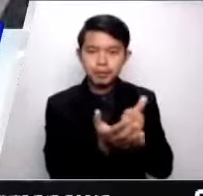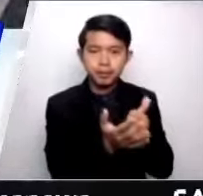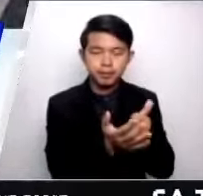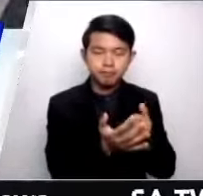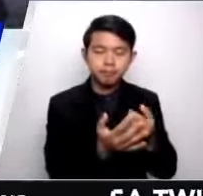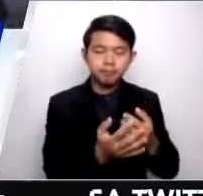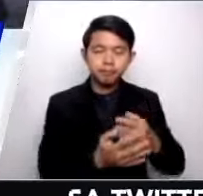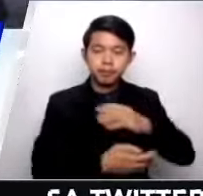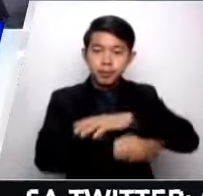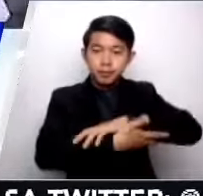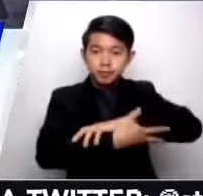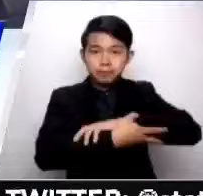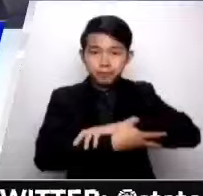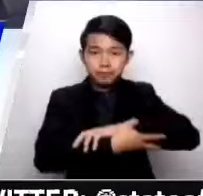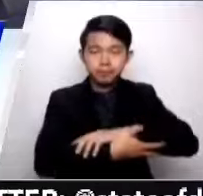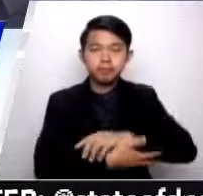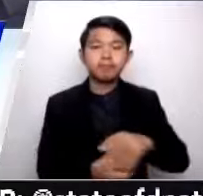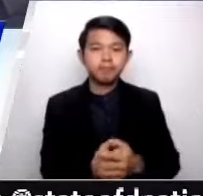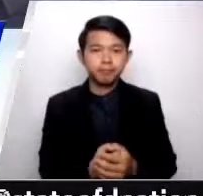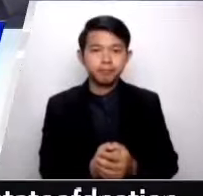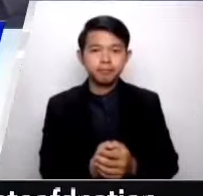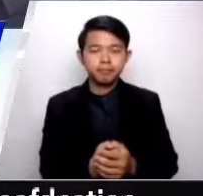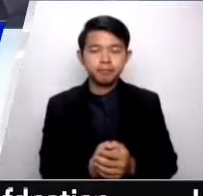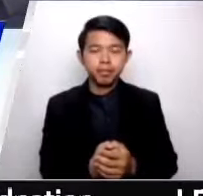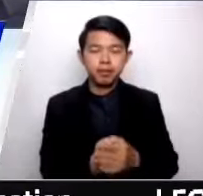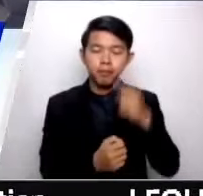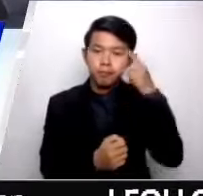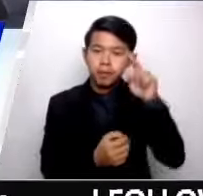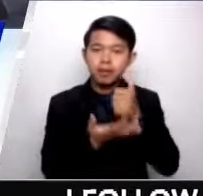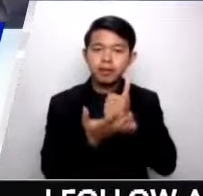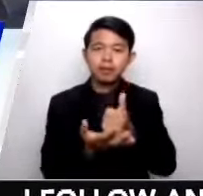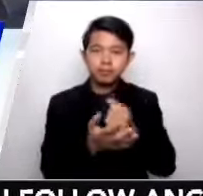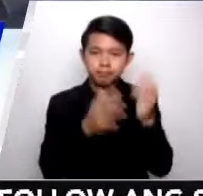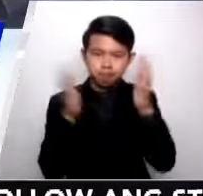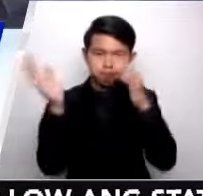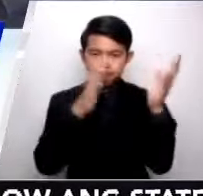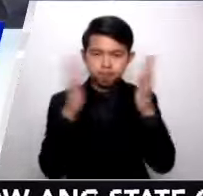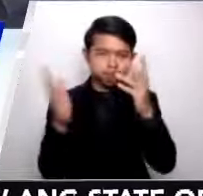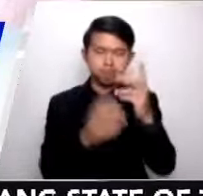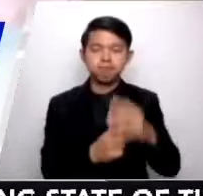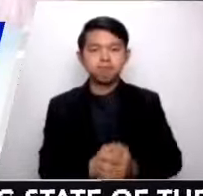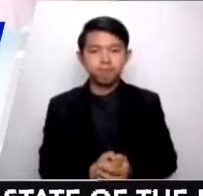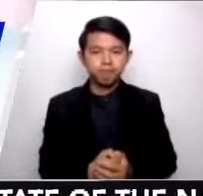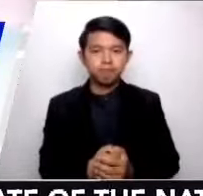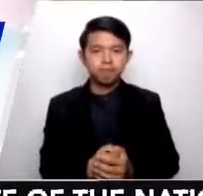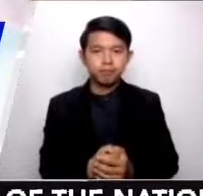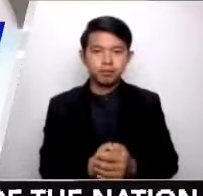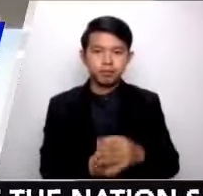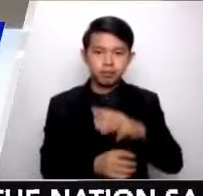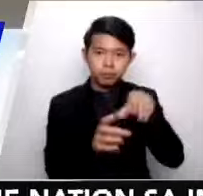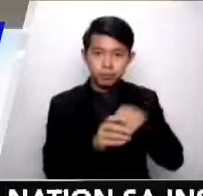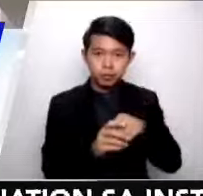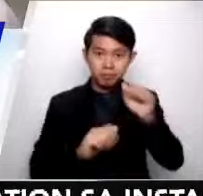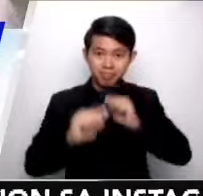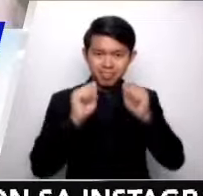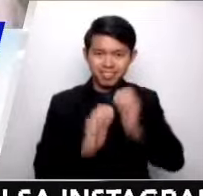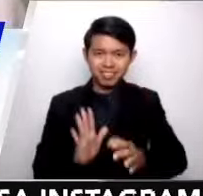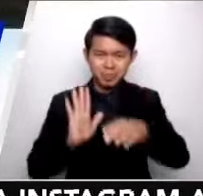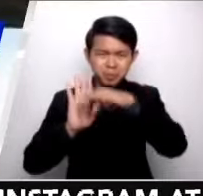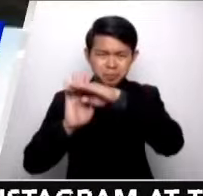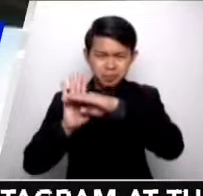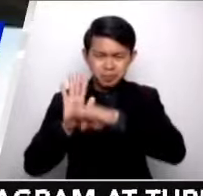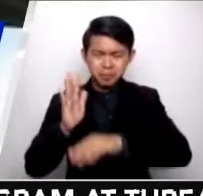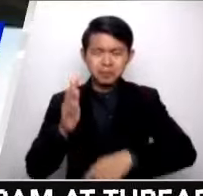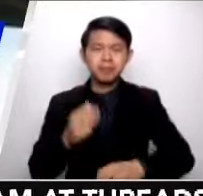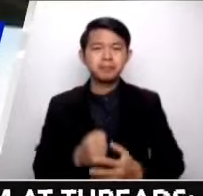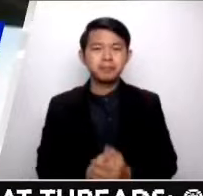Telethon. Kabilang dyan si Naruru Madrid, Kailin Alcantara, Michelle D, Eliza De Castro at the Clash Judge na si I.I. De